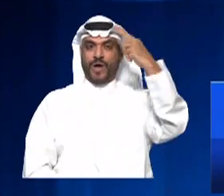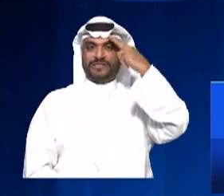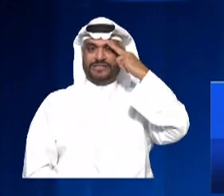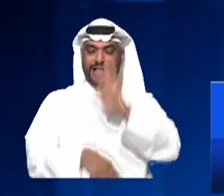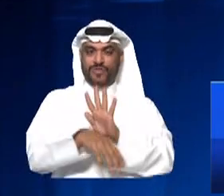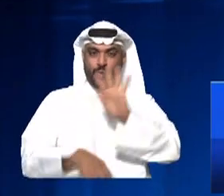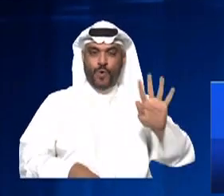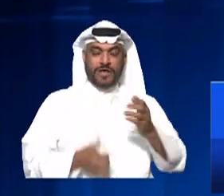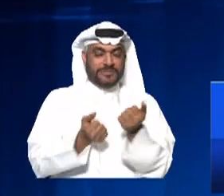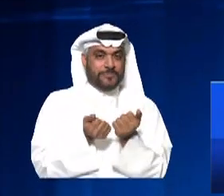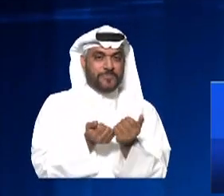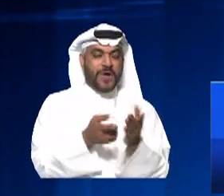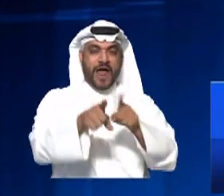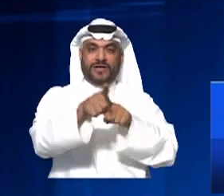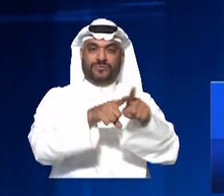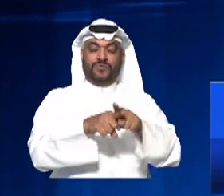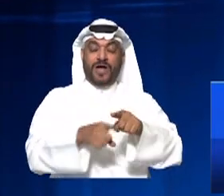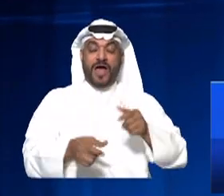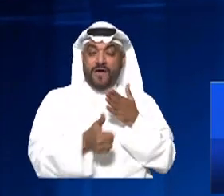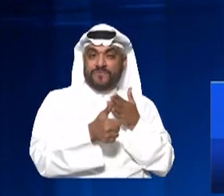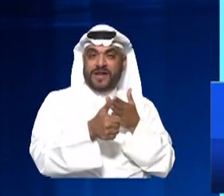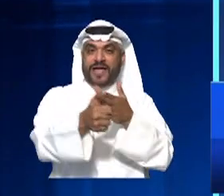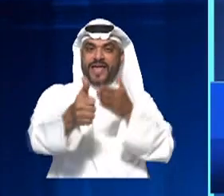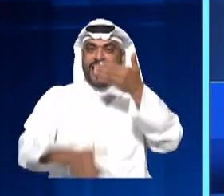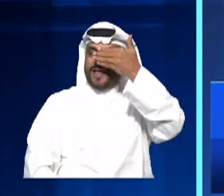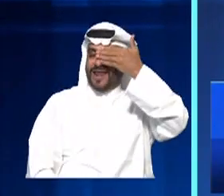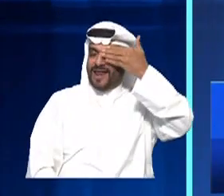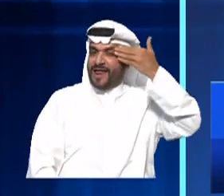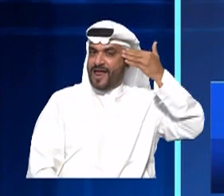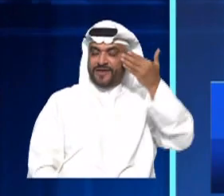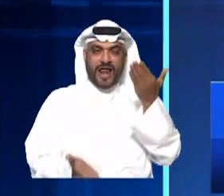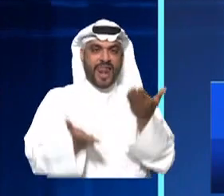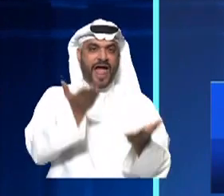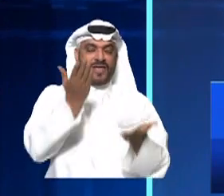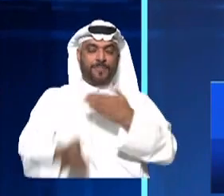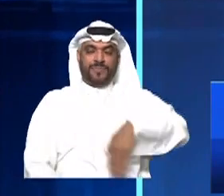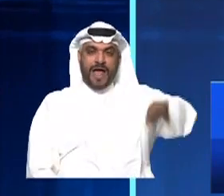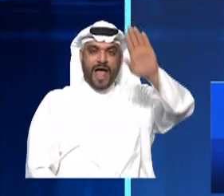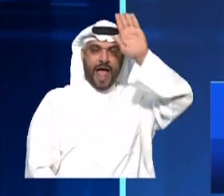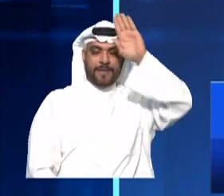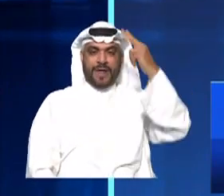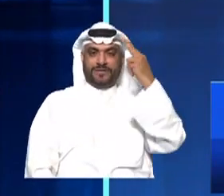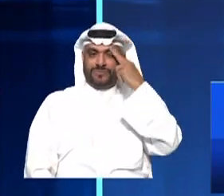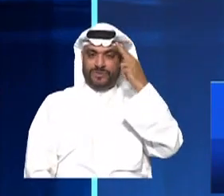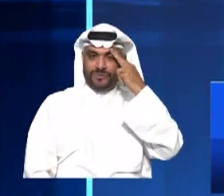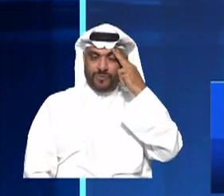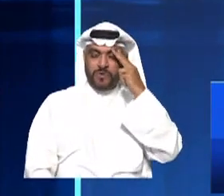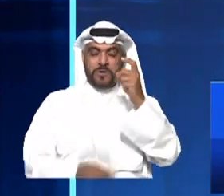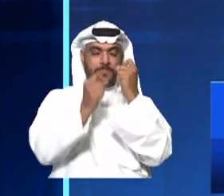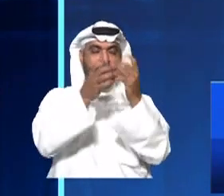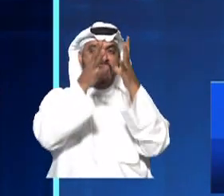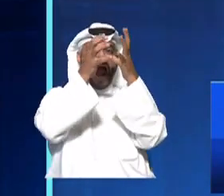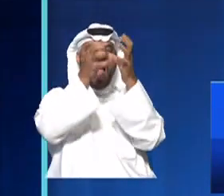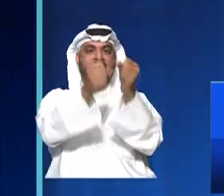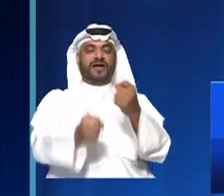وشعبها الشقيق في ظل القيادة الحكيمة لأخيه خادم الحرمين الشريفين الملك سلمان